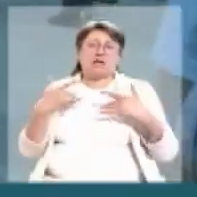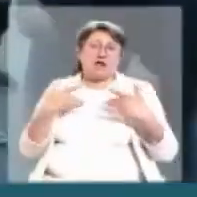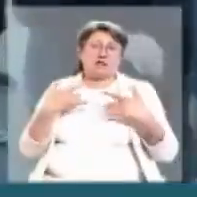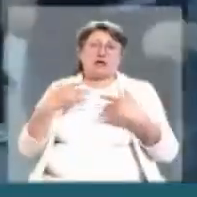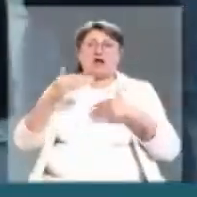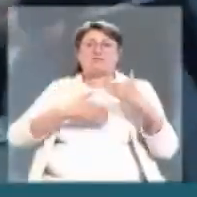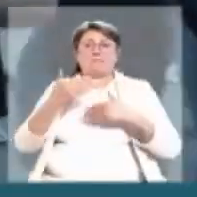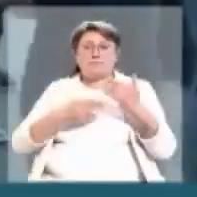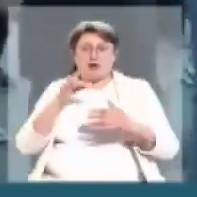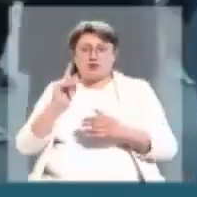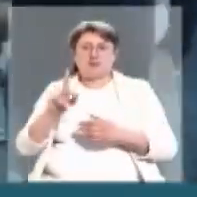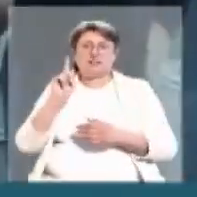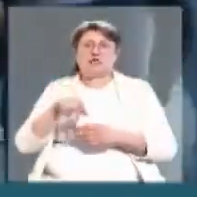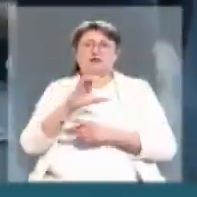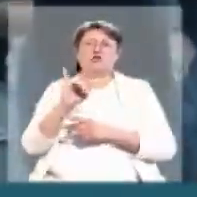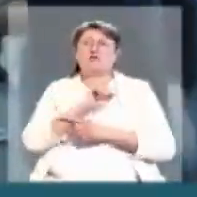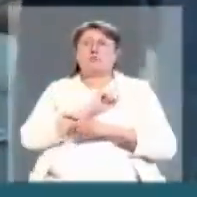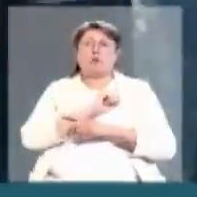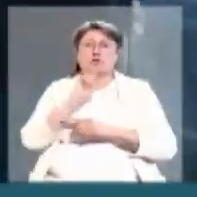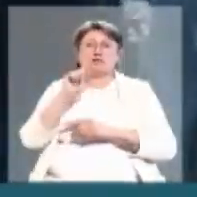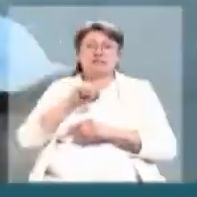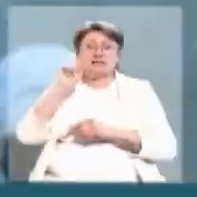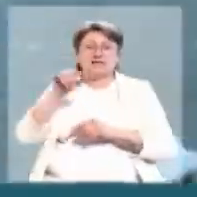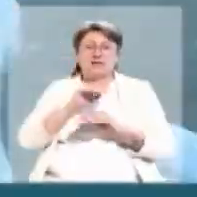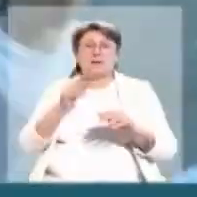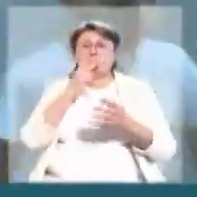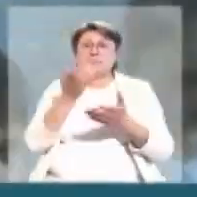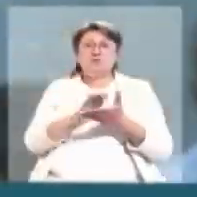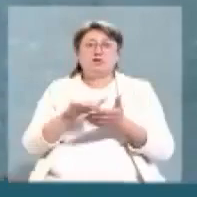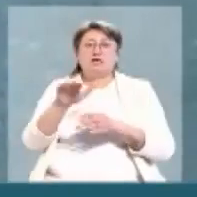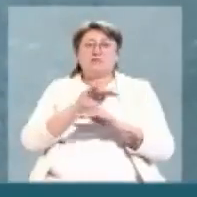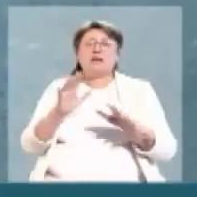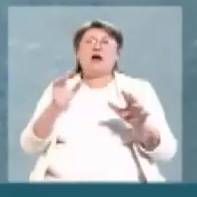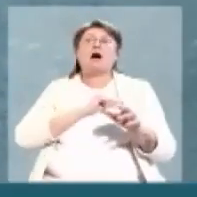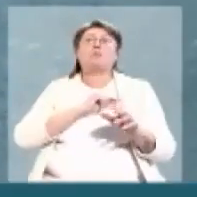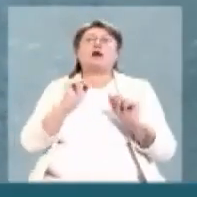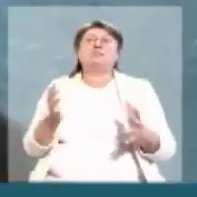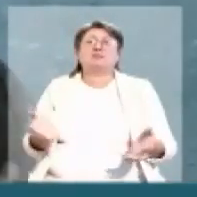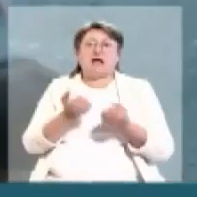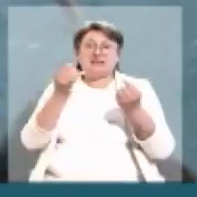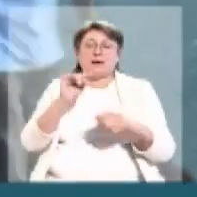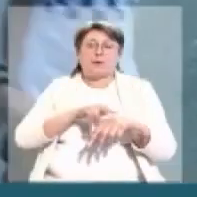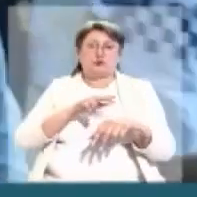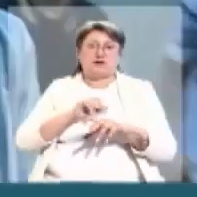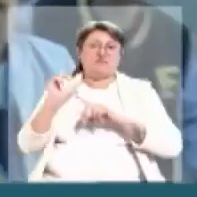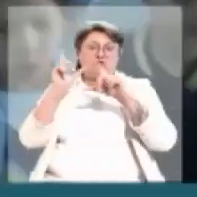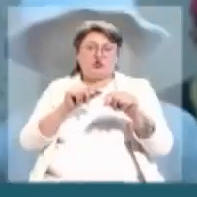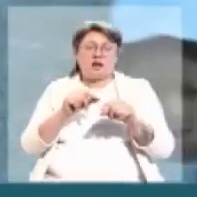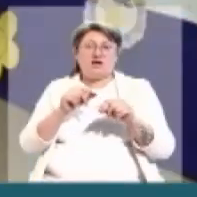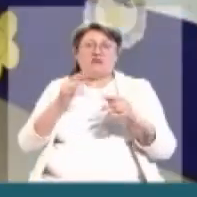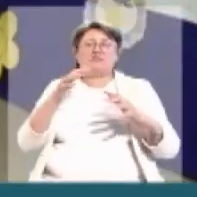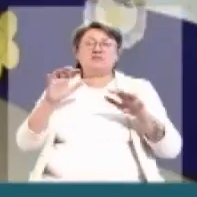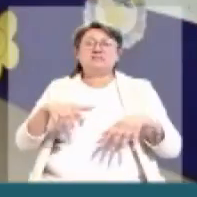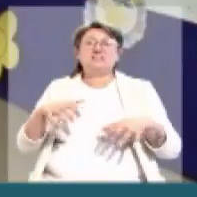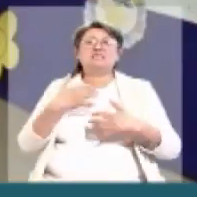театре, аквапарке и даже в Сосновом Бору. Помимо этого, ребята знакомились с работой спасателей и полицейских, выезжали в кинологический